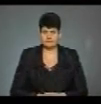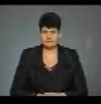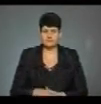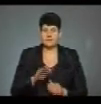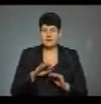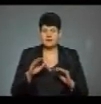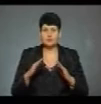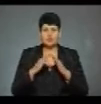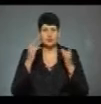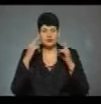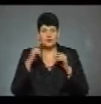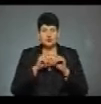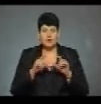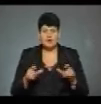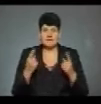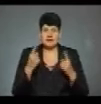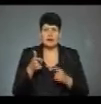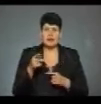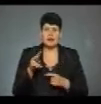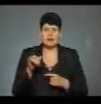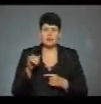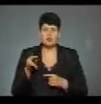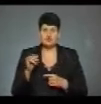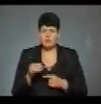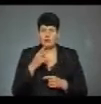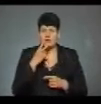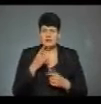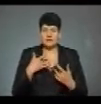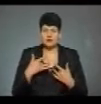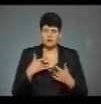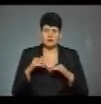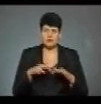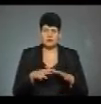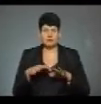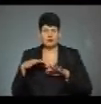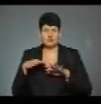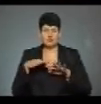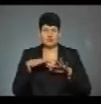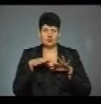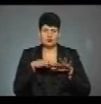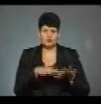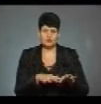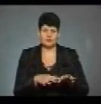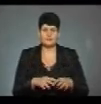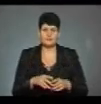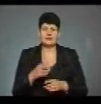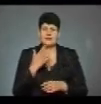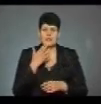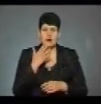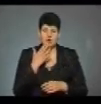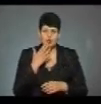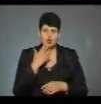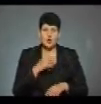Вихованці будинку творчості школяра з Великого Глибочка показали театралізоване дійство про штурм сотні «Бурлаки» районного народного комісаріату внутрішніх